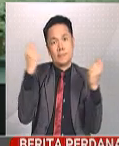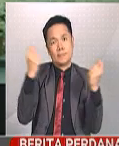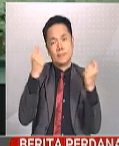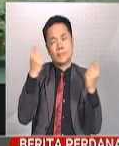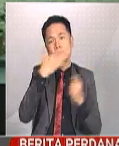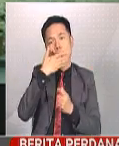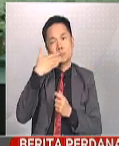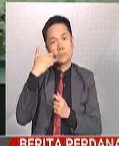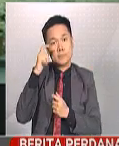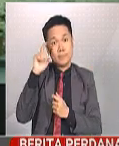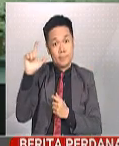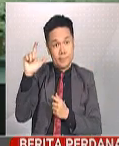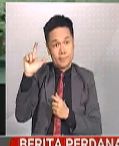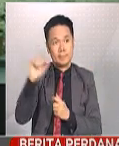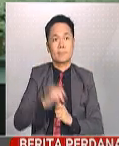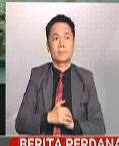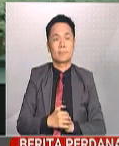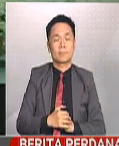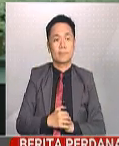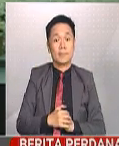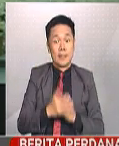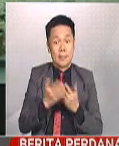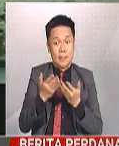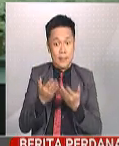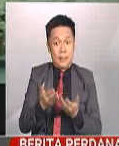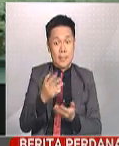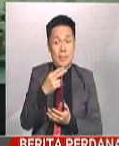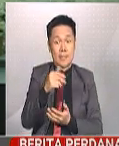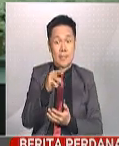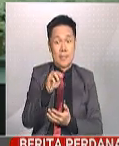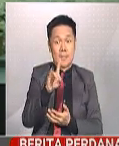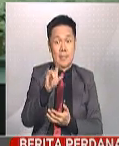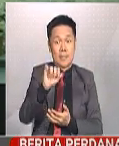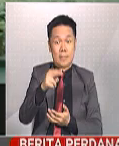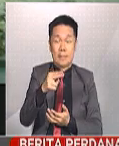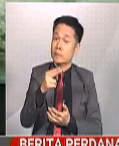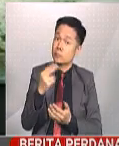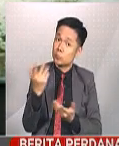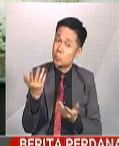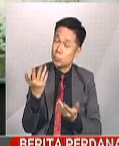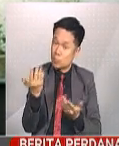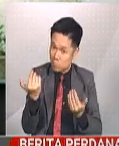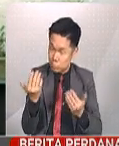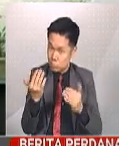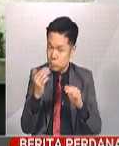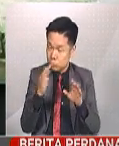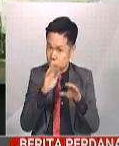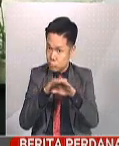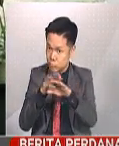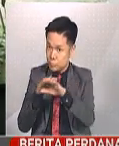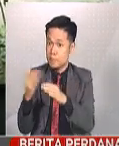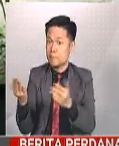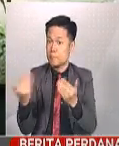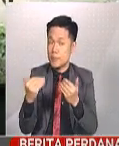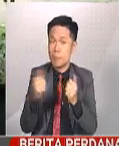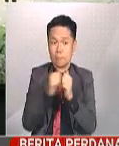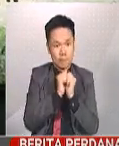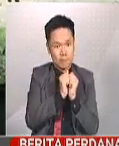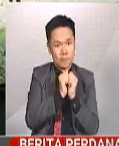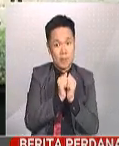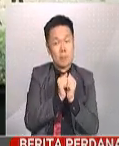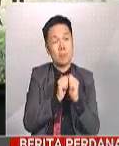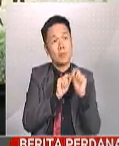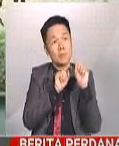insya-allah di samping itu Hamidah juga kerap membawa mereka yang ingin mengerjakan umrah membawa jemaah-jemaah